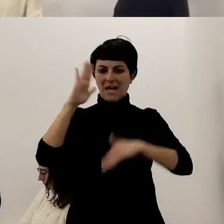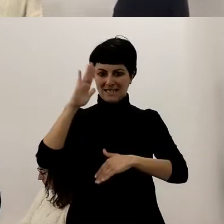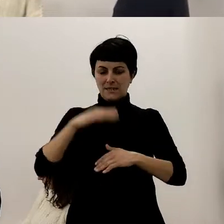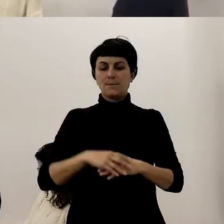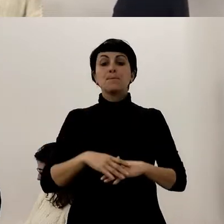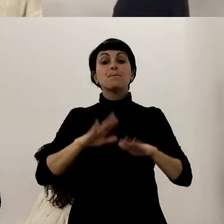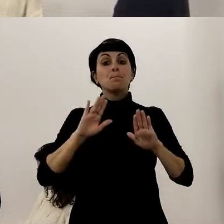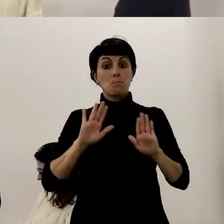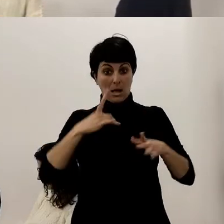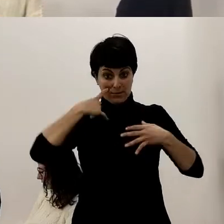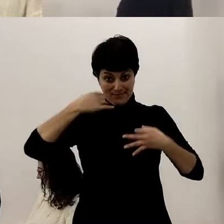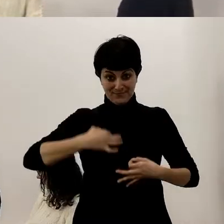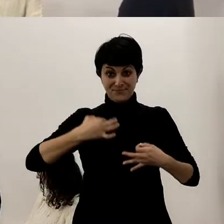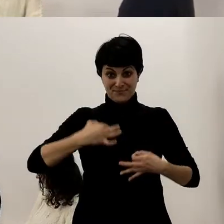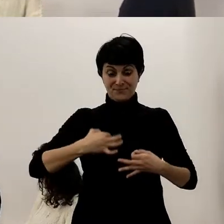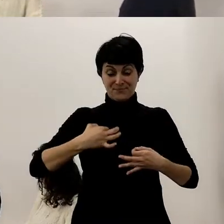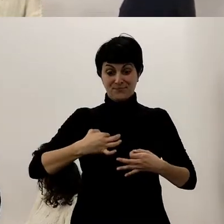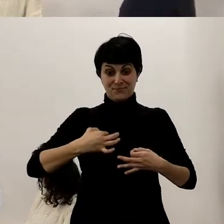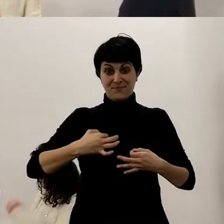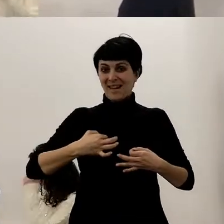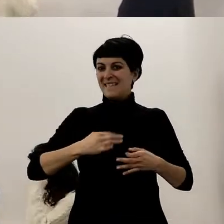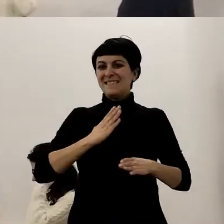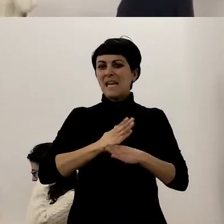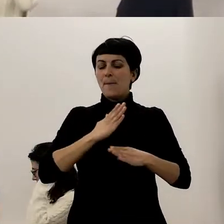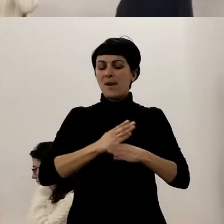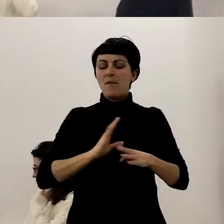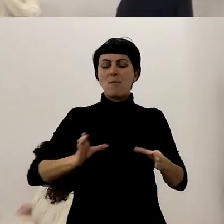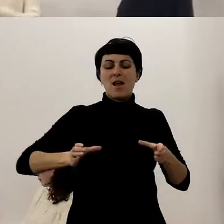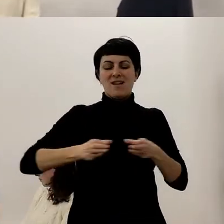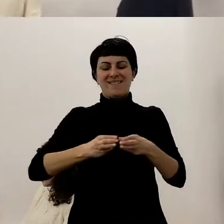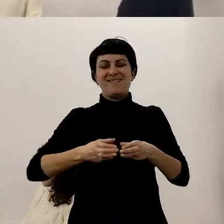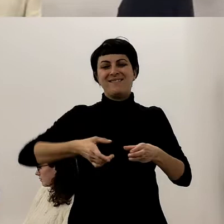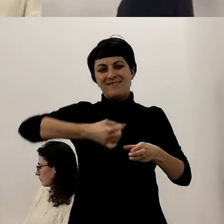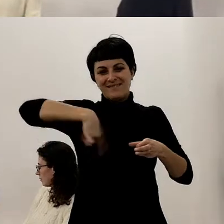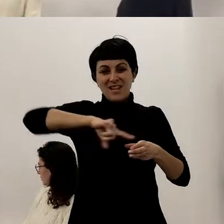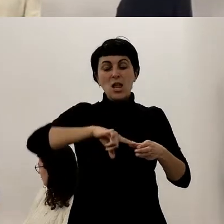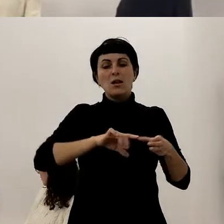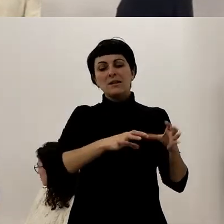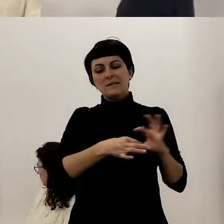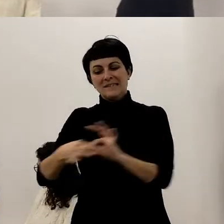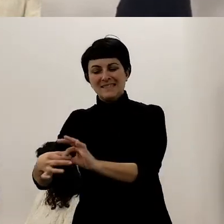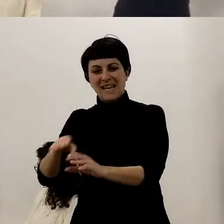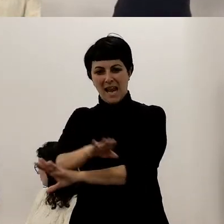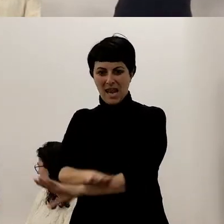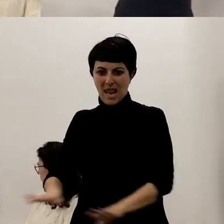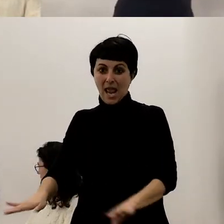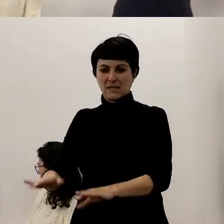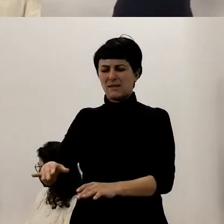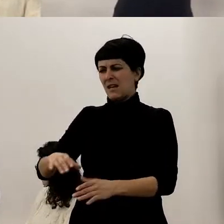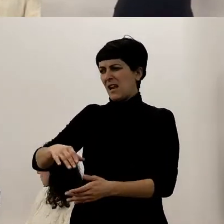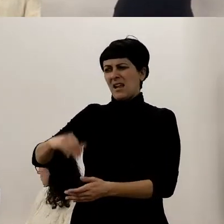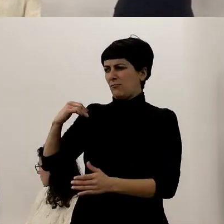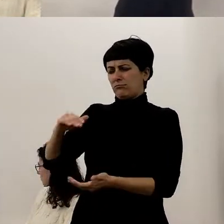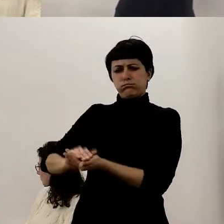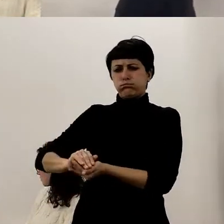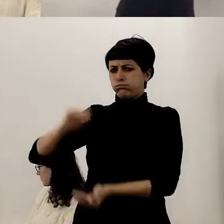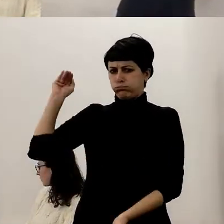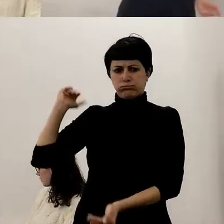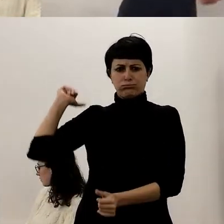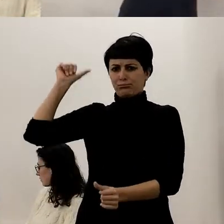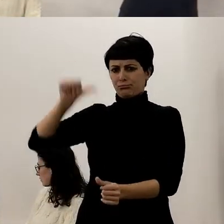Però sí que és veritat que hem sigut sempre una colla molt vinculada amb els nens des dels inicis. Els gegants com a